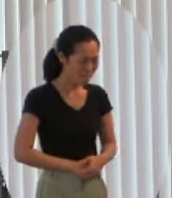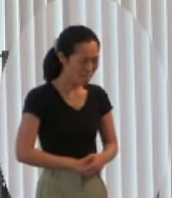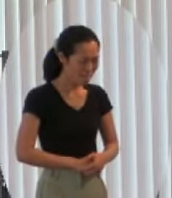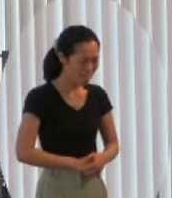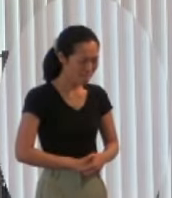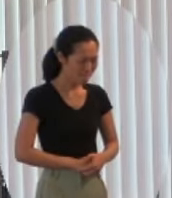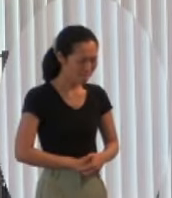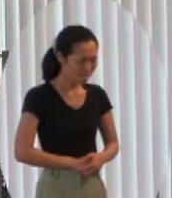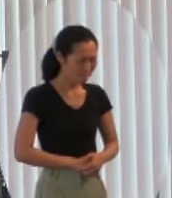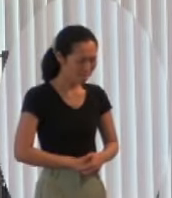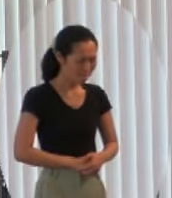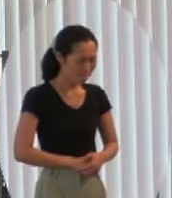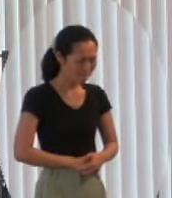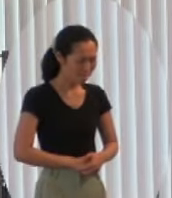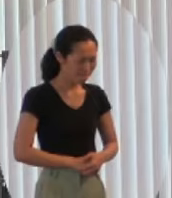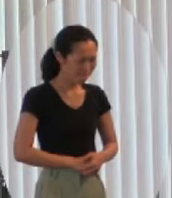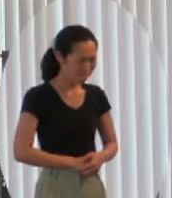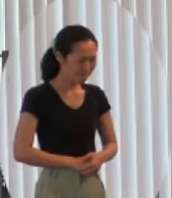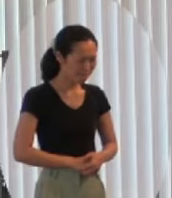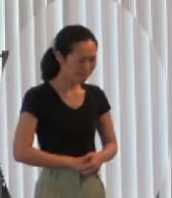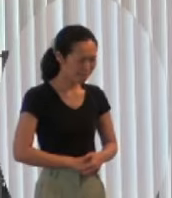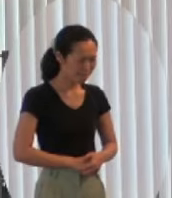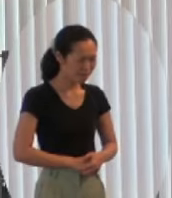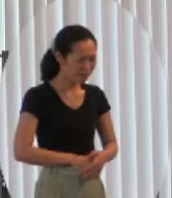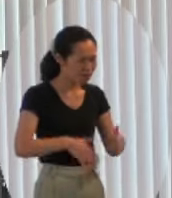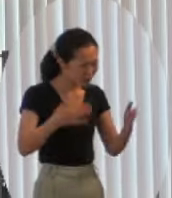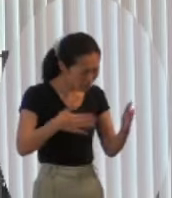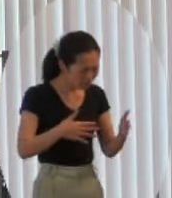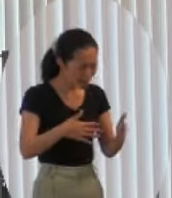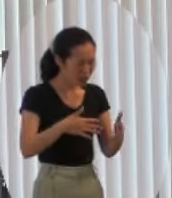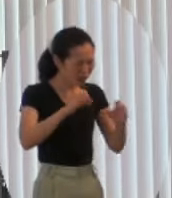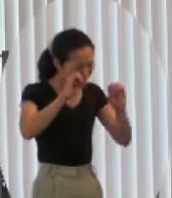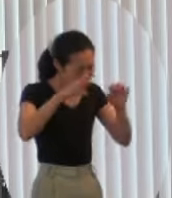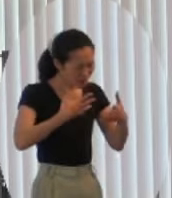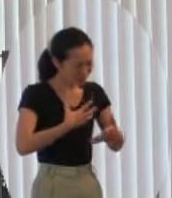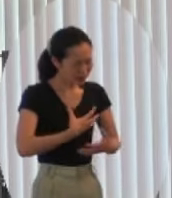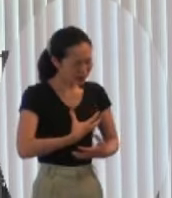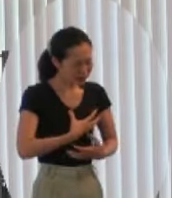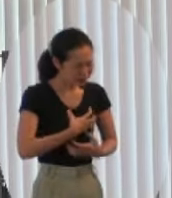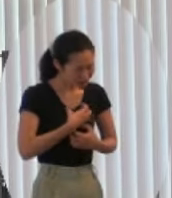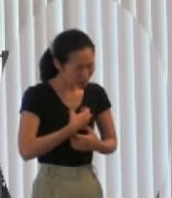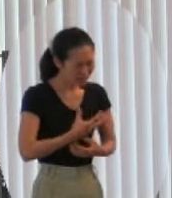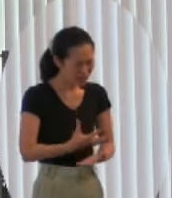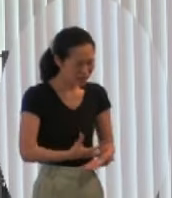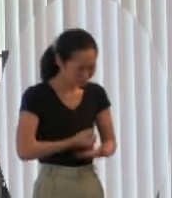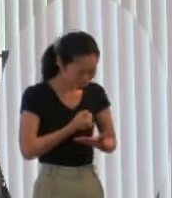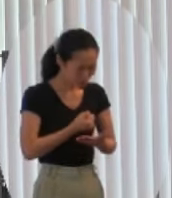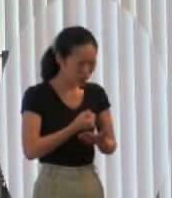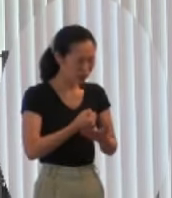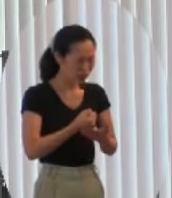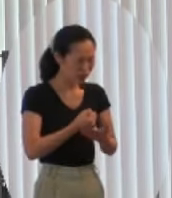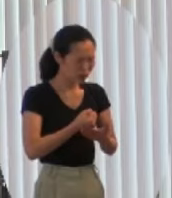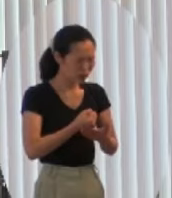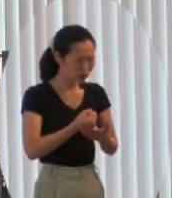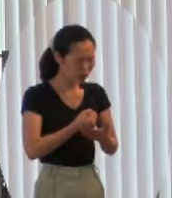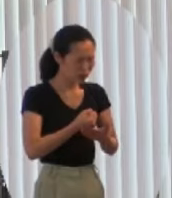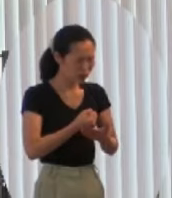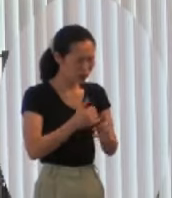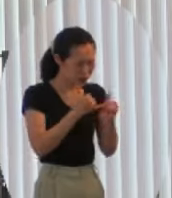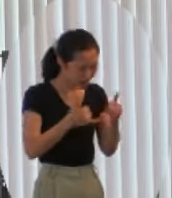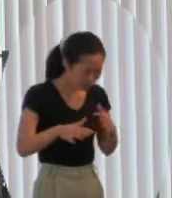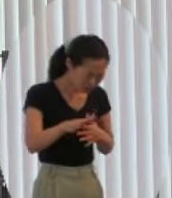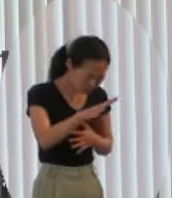伊藤さんをはじめとして今でも原爆の痛みを抱えておられる方、またご家族にその痛みを抱えておられる方も